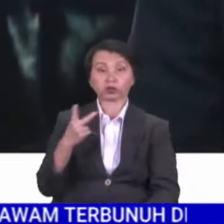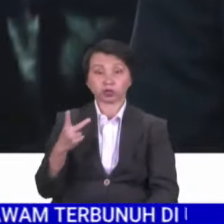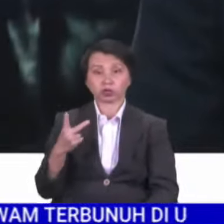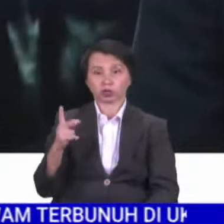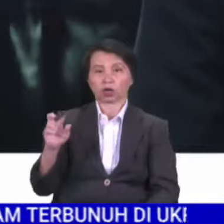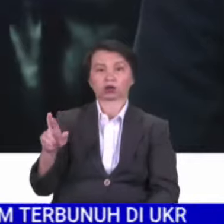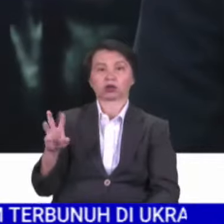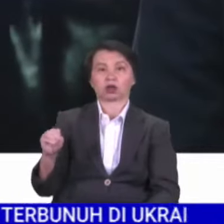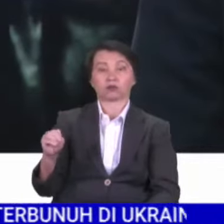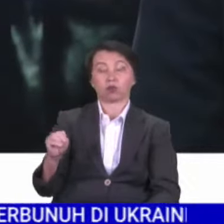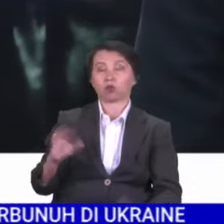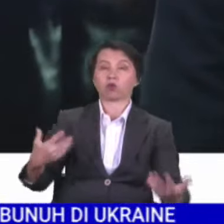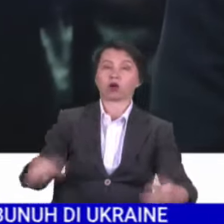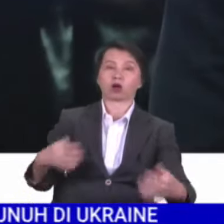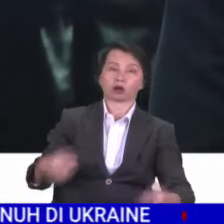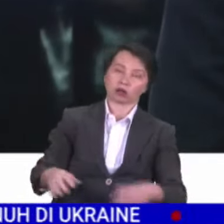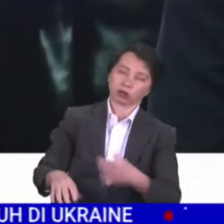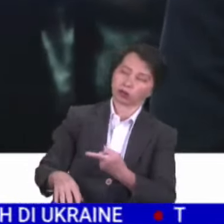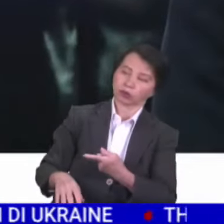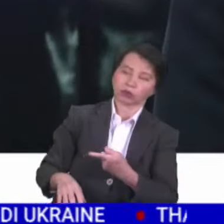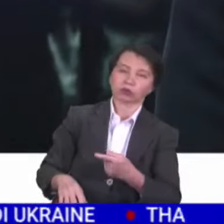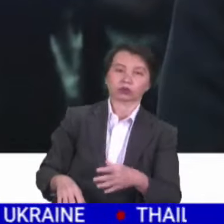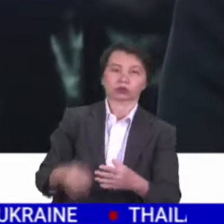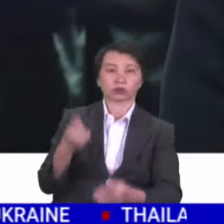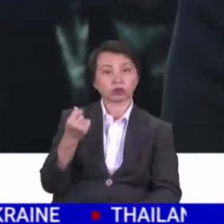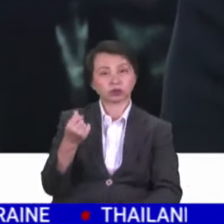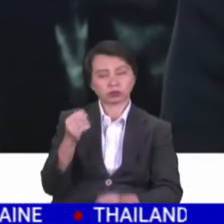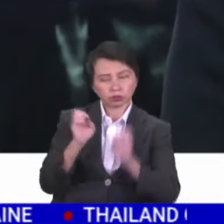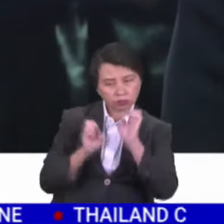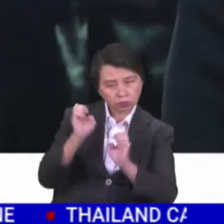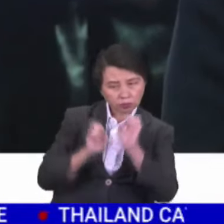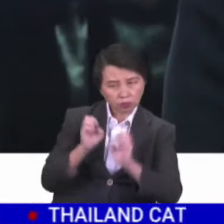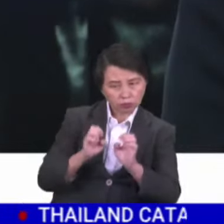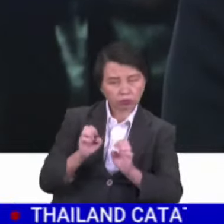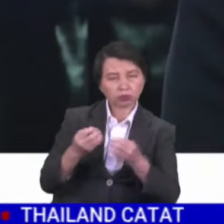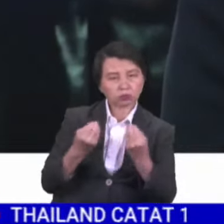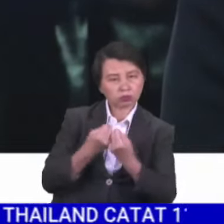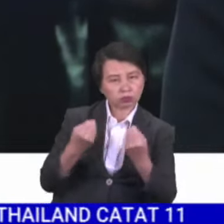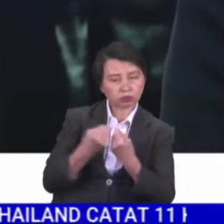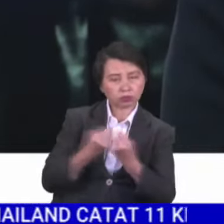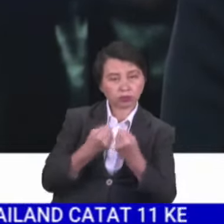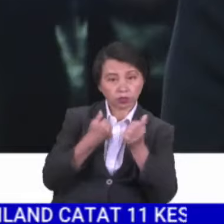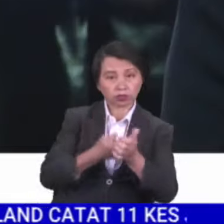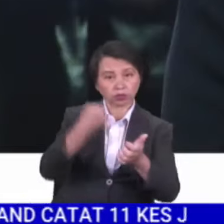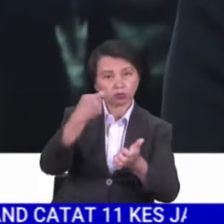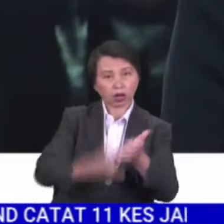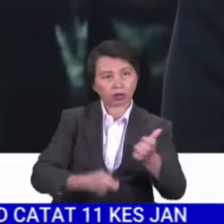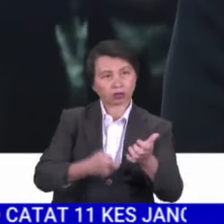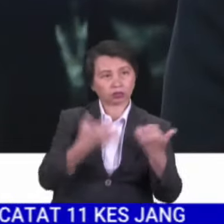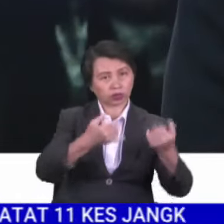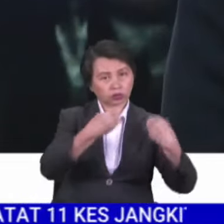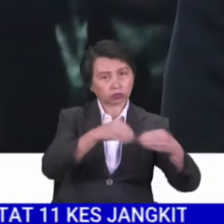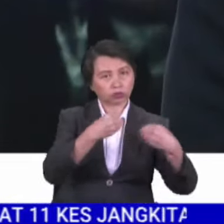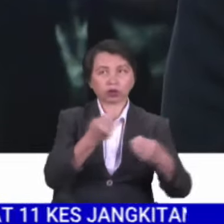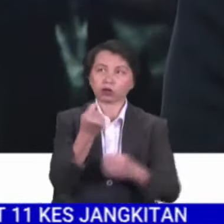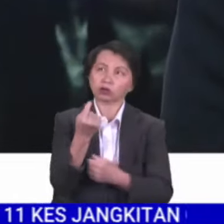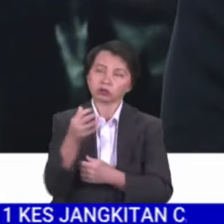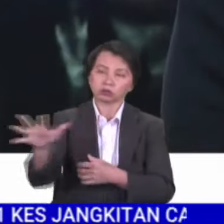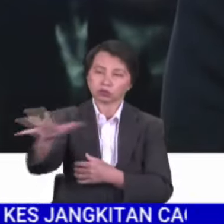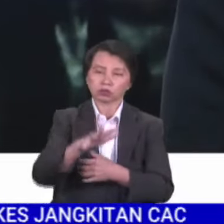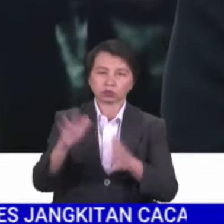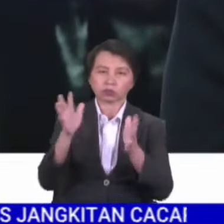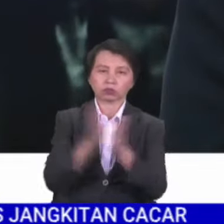Malaysia. So nilaian rampasan ini mengikut harga pasaran